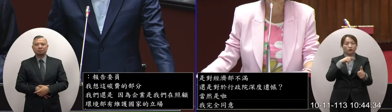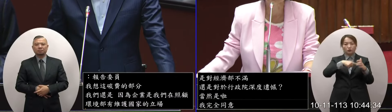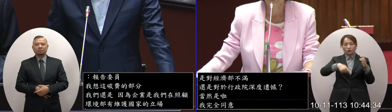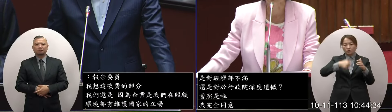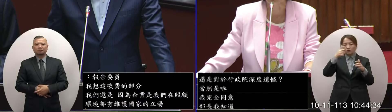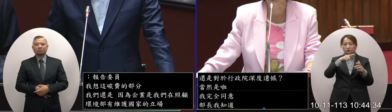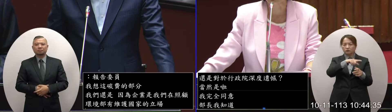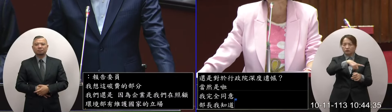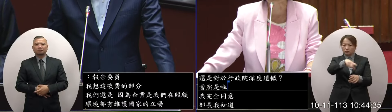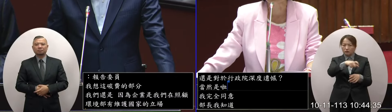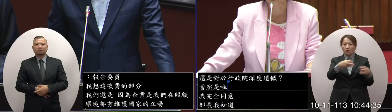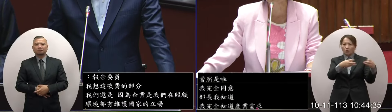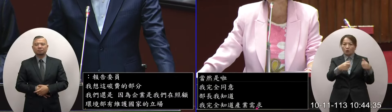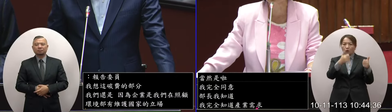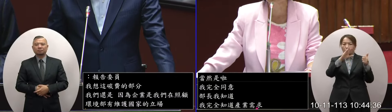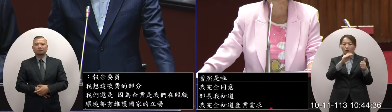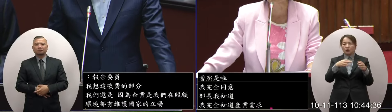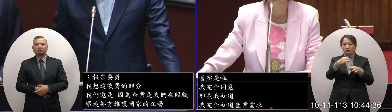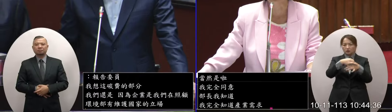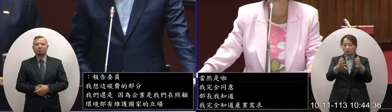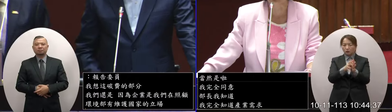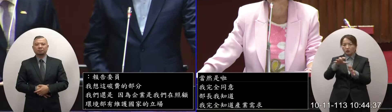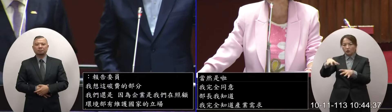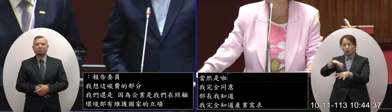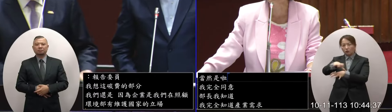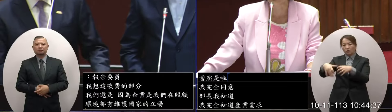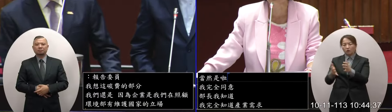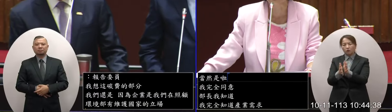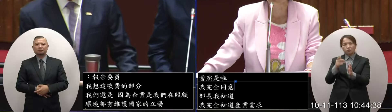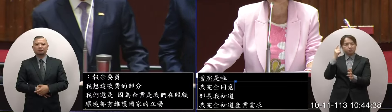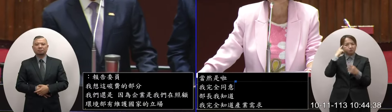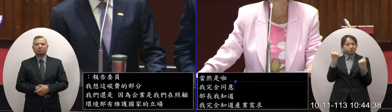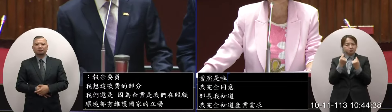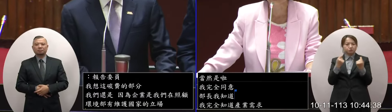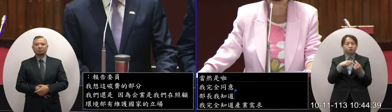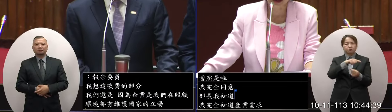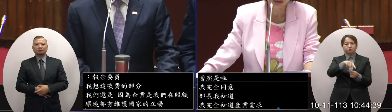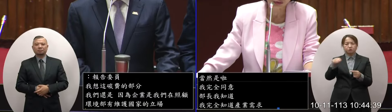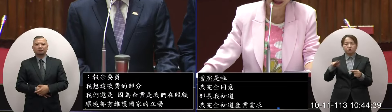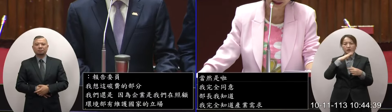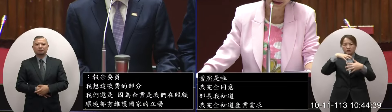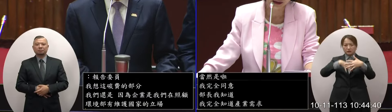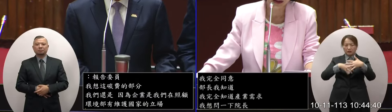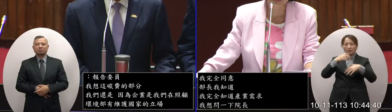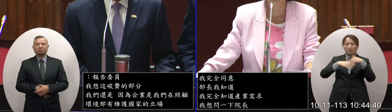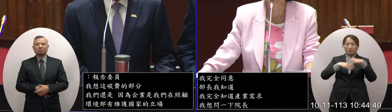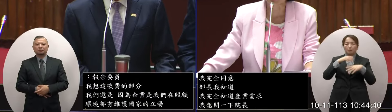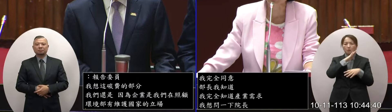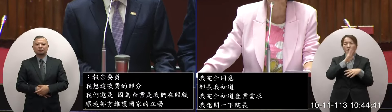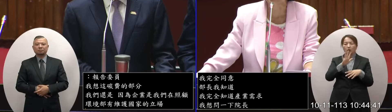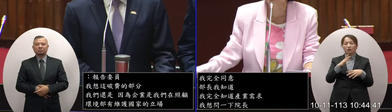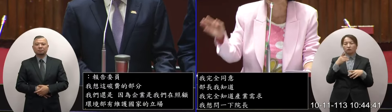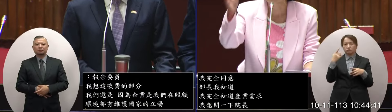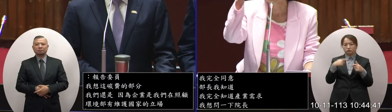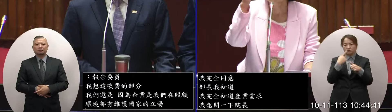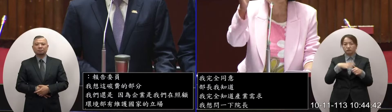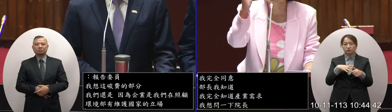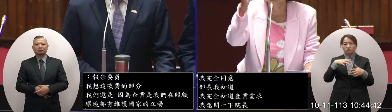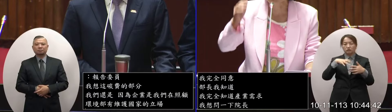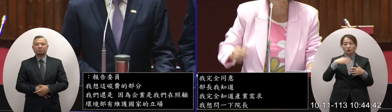长，你们之间到底有没有沟通过？经济部跟环境部有没有沟通过？感觉起来好像是要在党内互打的概念。而且我想要先确定一